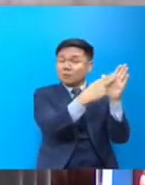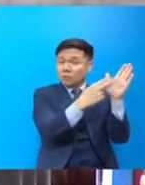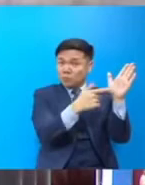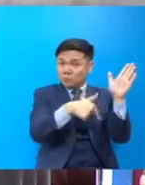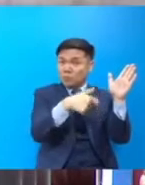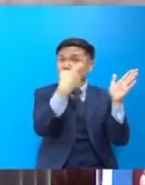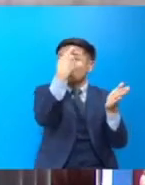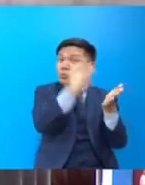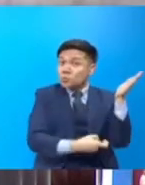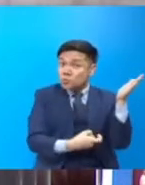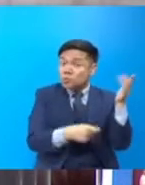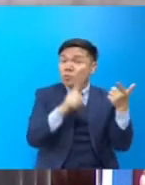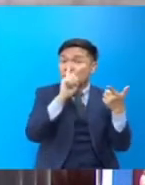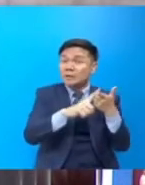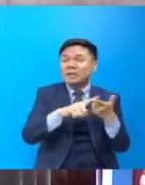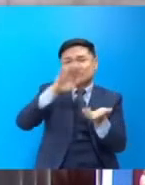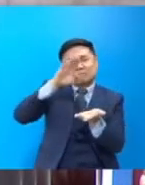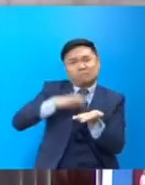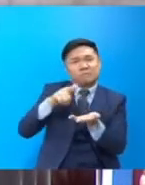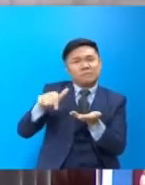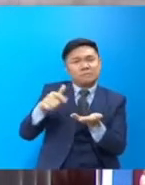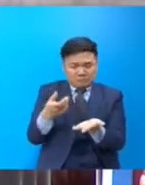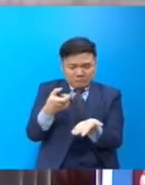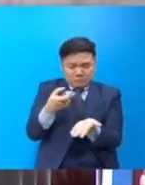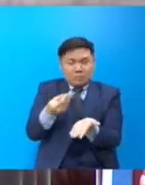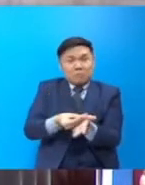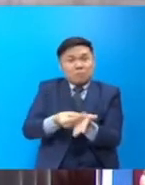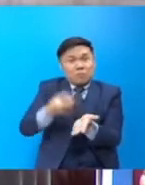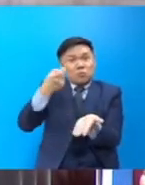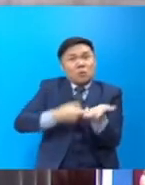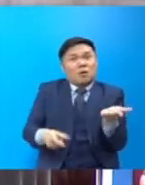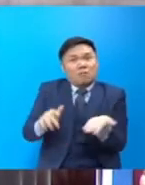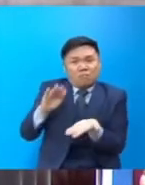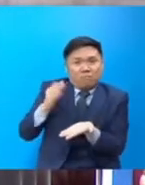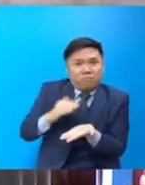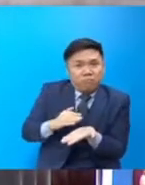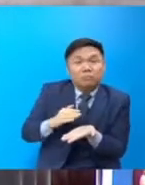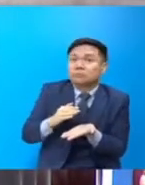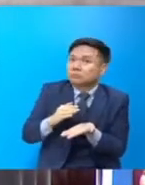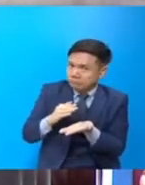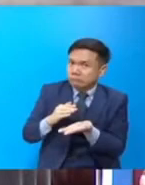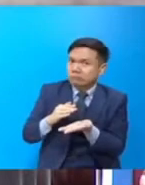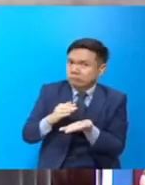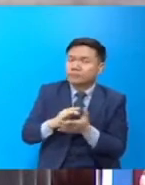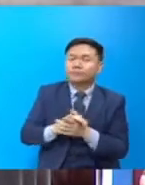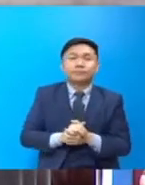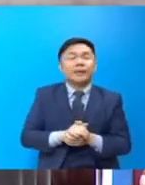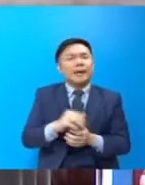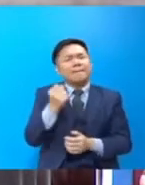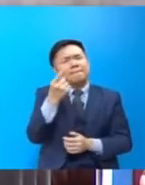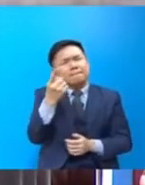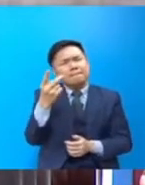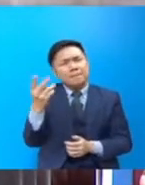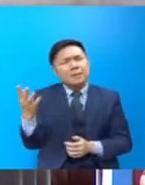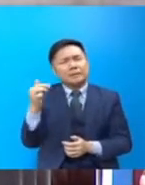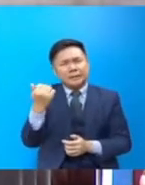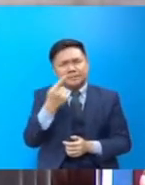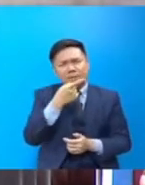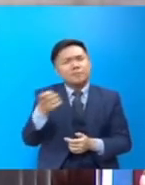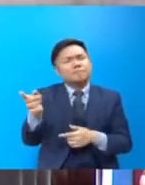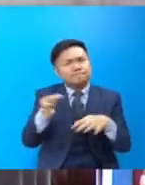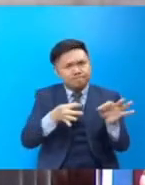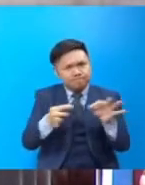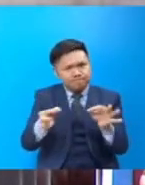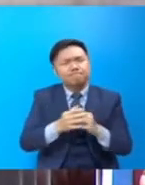menyelesaikan permasalah ketirisan hasil Cukai kerajaan namun ada beberapa pukaro yang yang saya sentuh